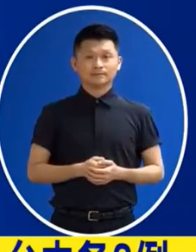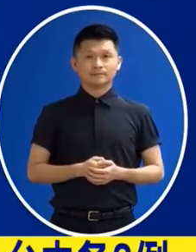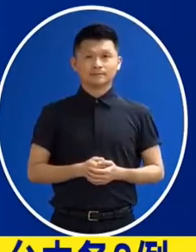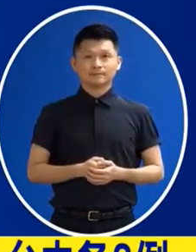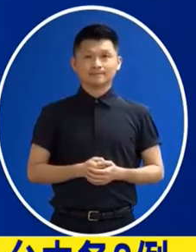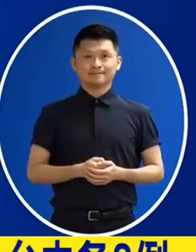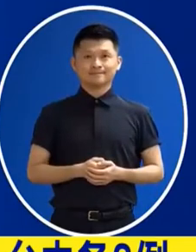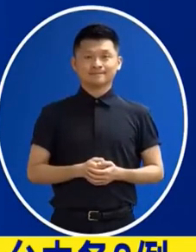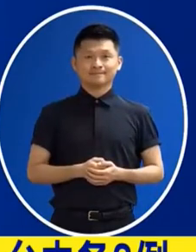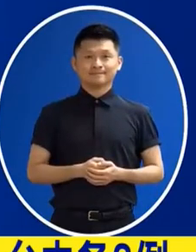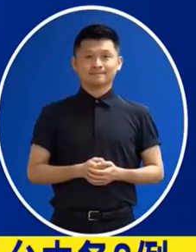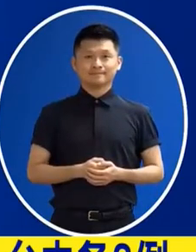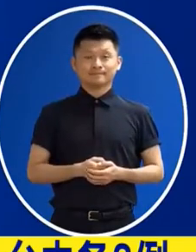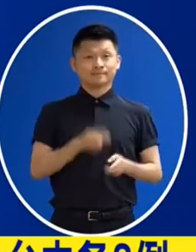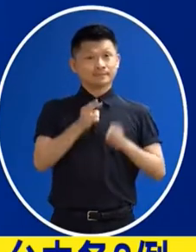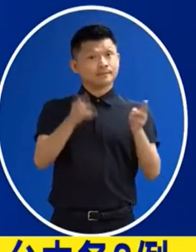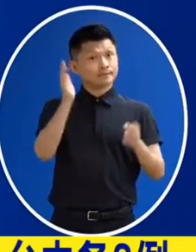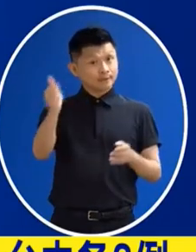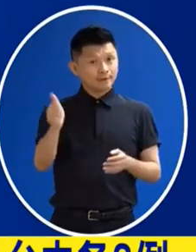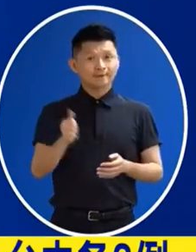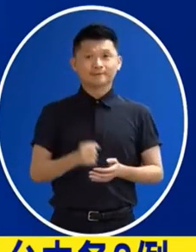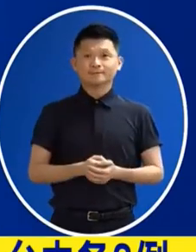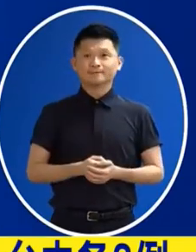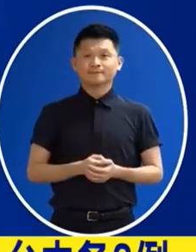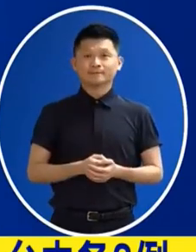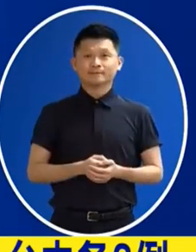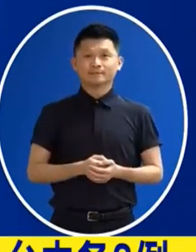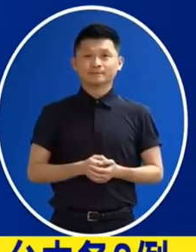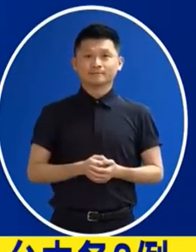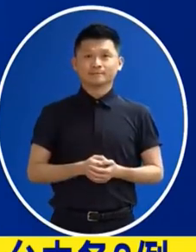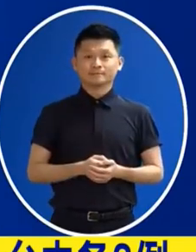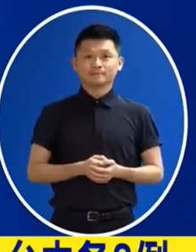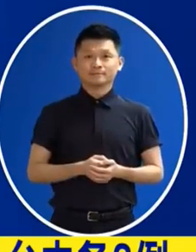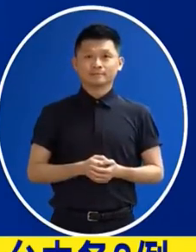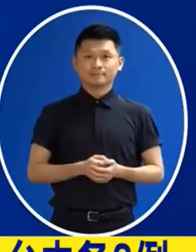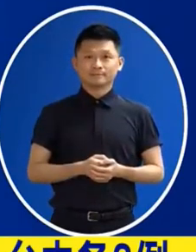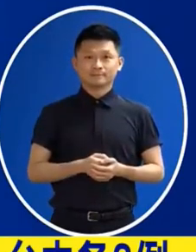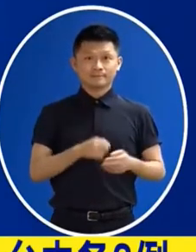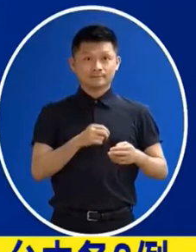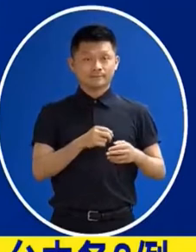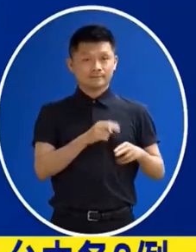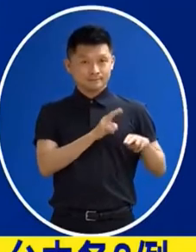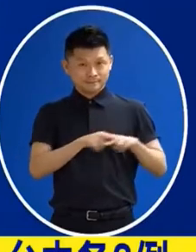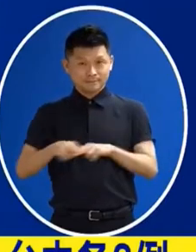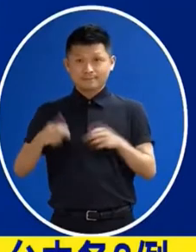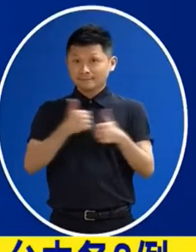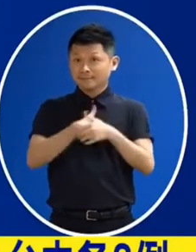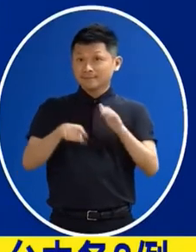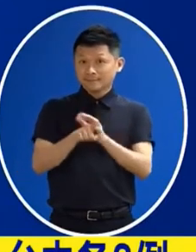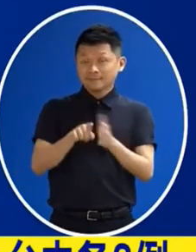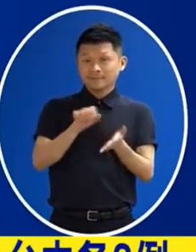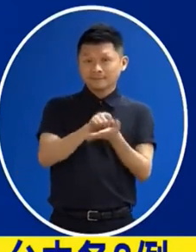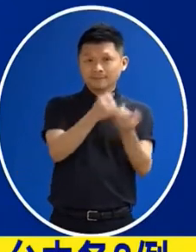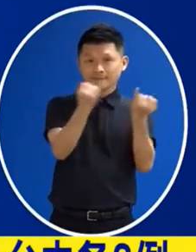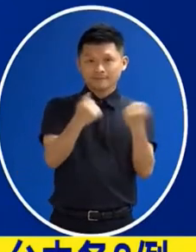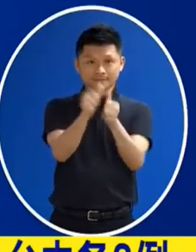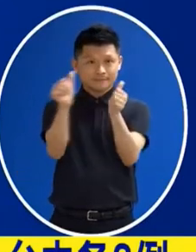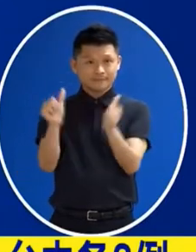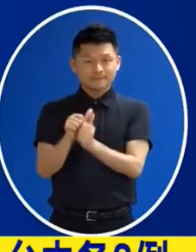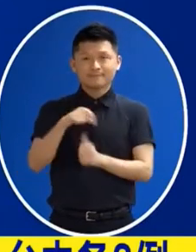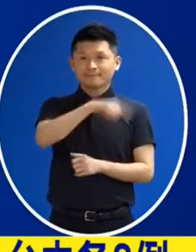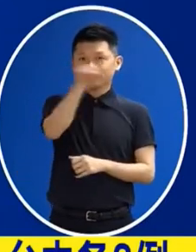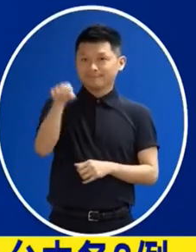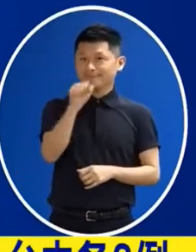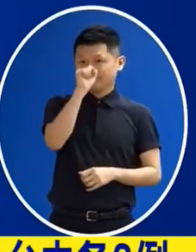坐着好，指挥官跟我们与会的这个代表，那还有媒体先生朋友，大家好。